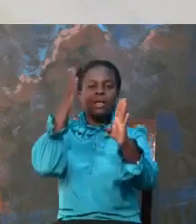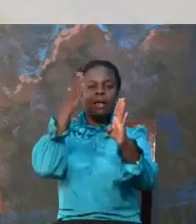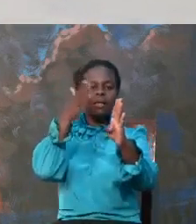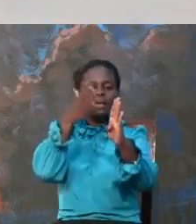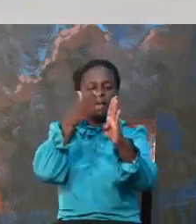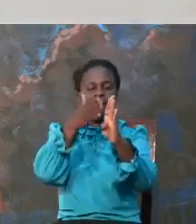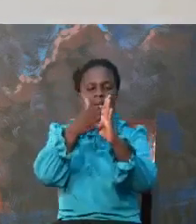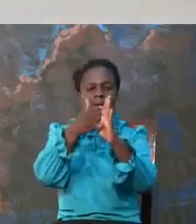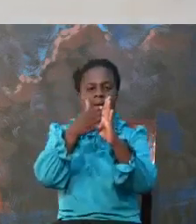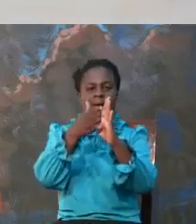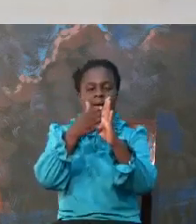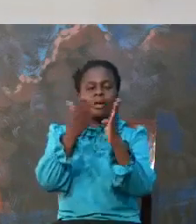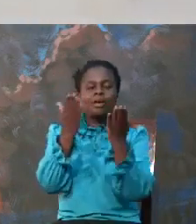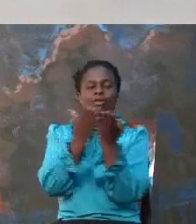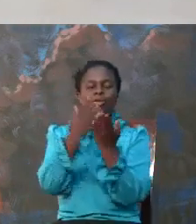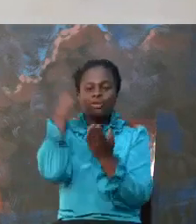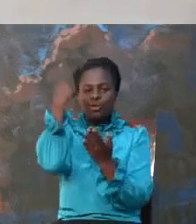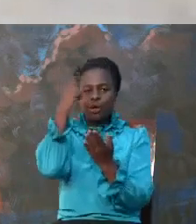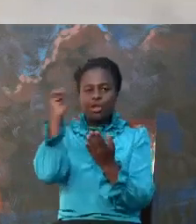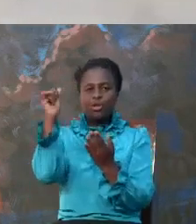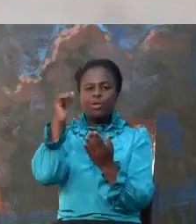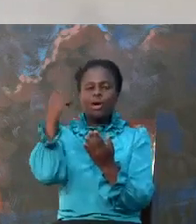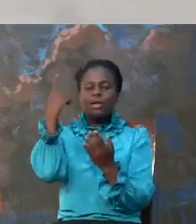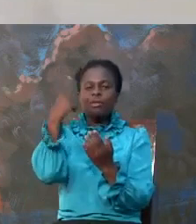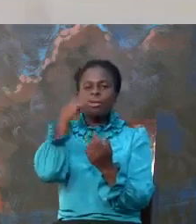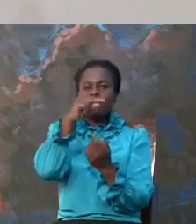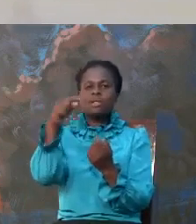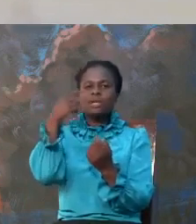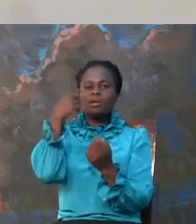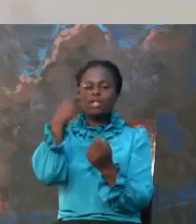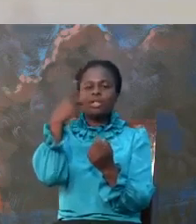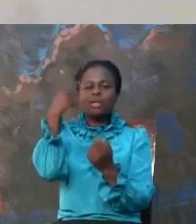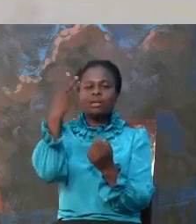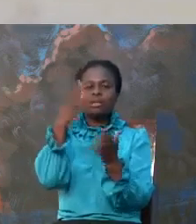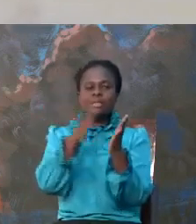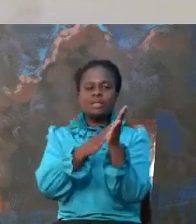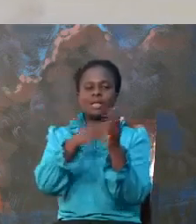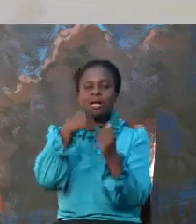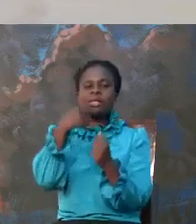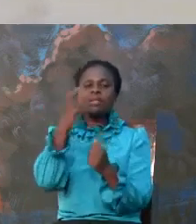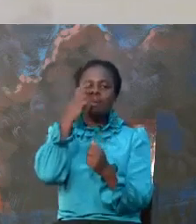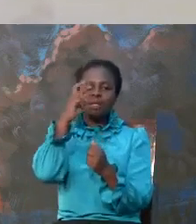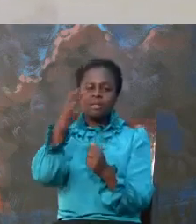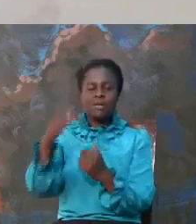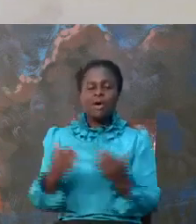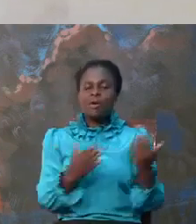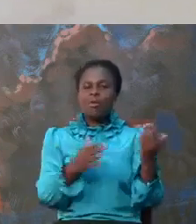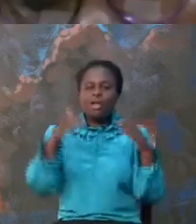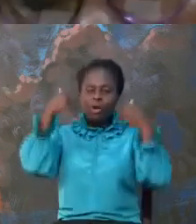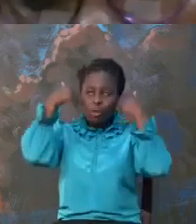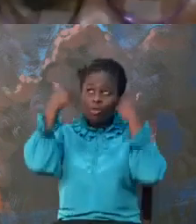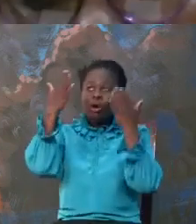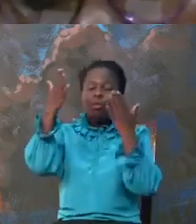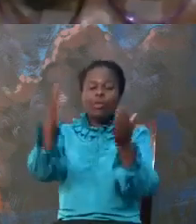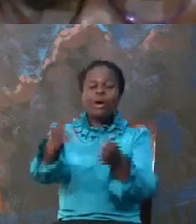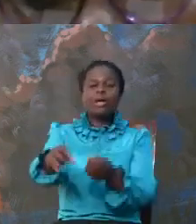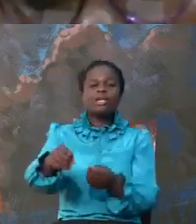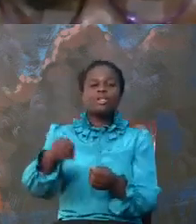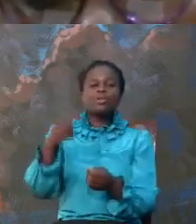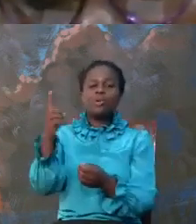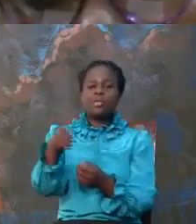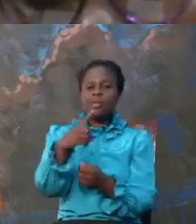Injili ya Yohana 1 mstari wa 29, tazama mwana kondoo wa Mungu achukuae dhambi ya ulimwengu. Ndio